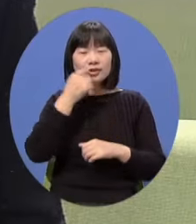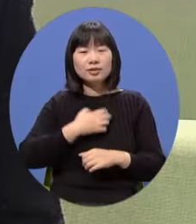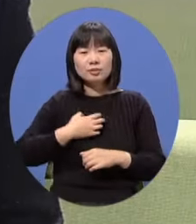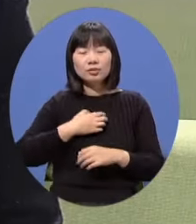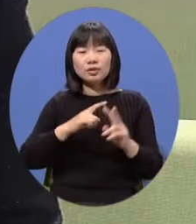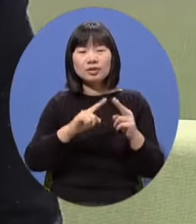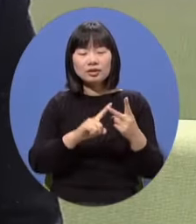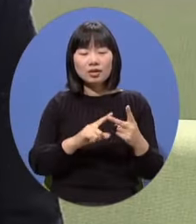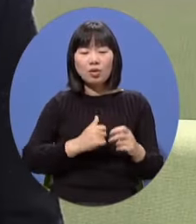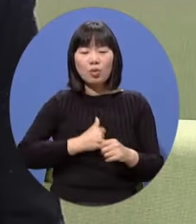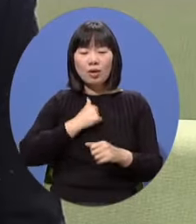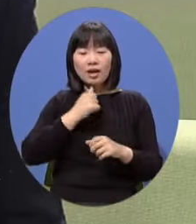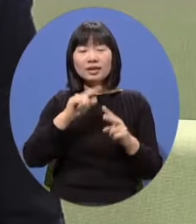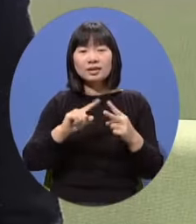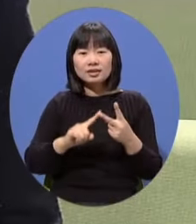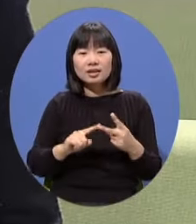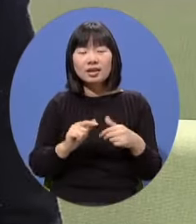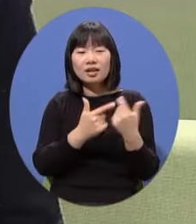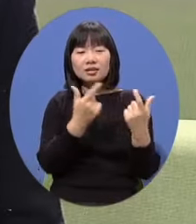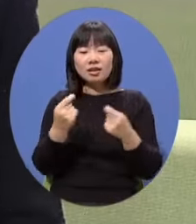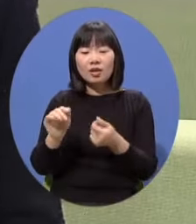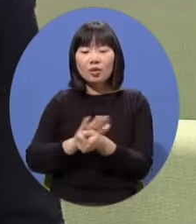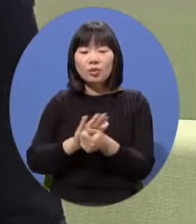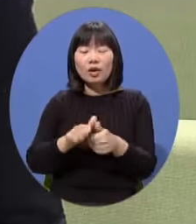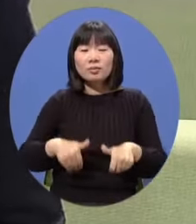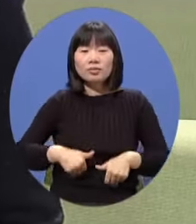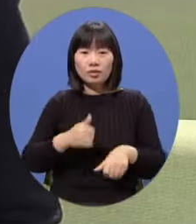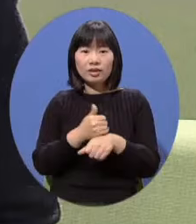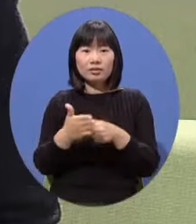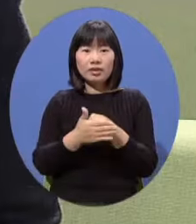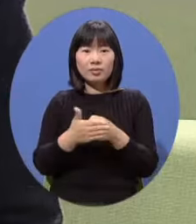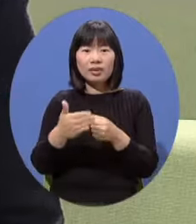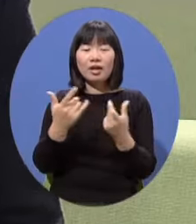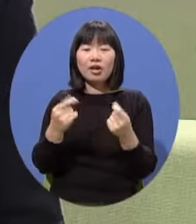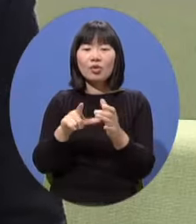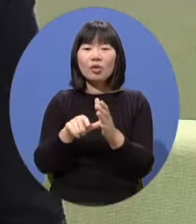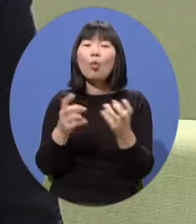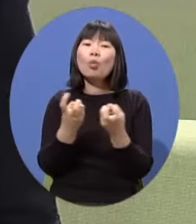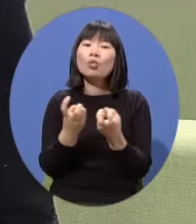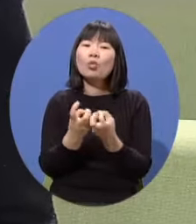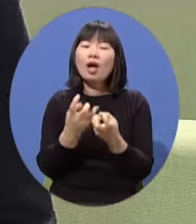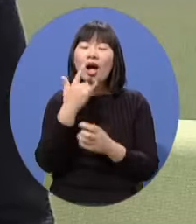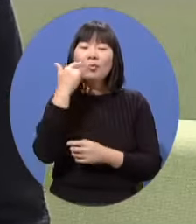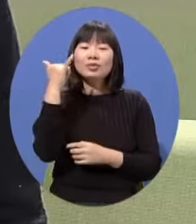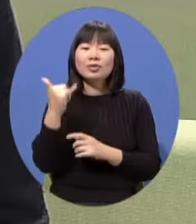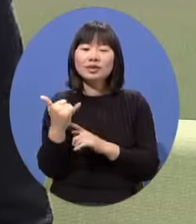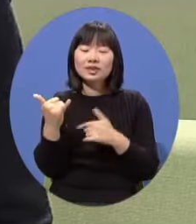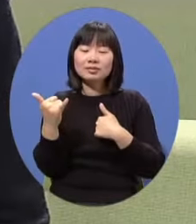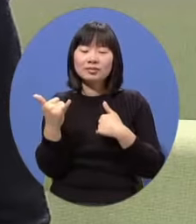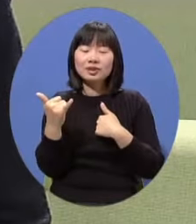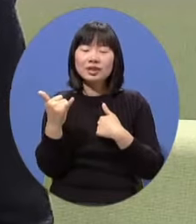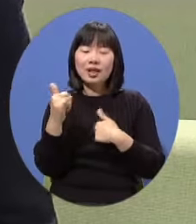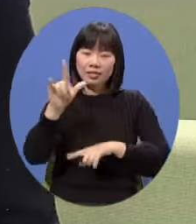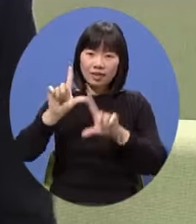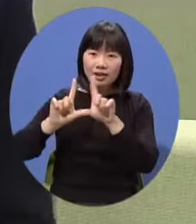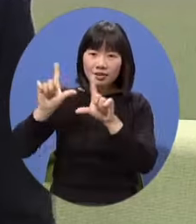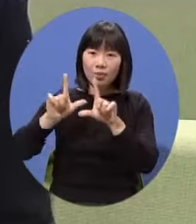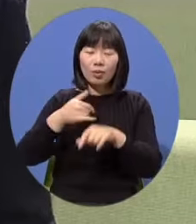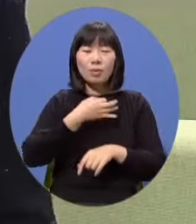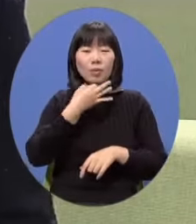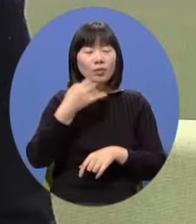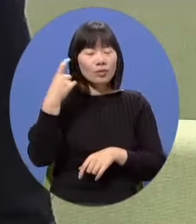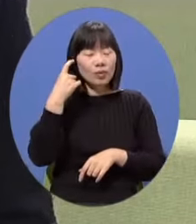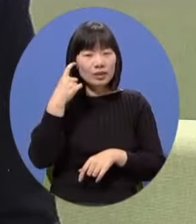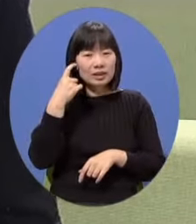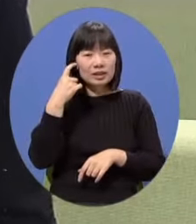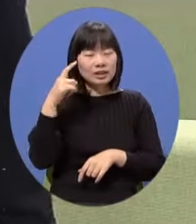슬프거나 화가 났거나 할 때는 다 위로가 필요한 거라서 이럴 때는 어떻게 해야 되냐. 네. 부모님은 부모님의 태도, 목소리,